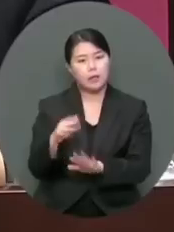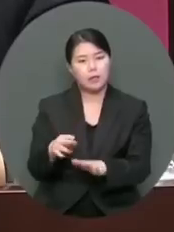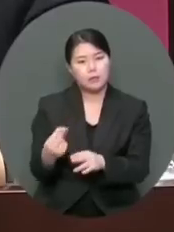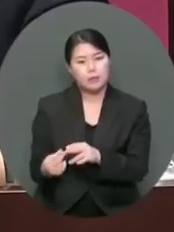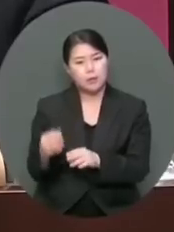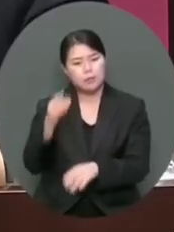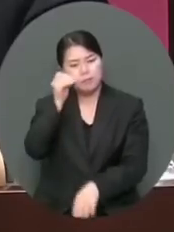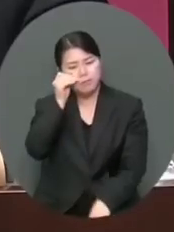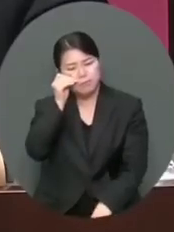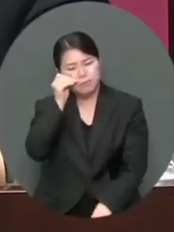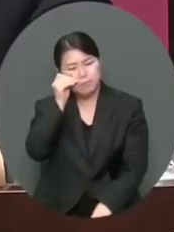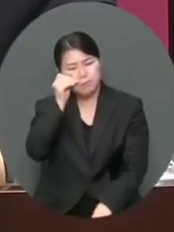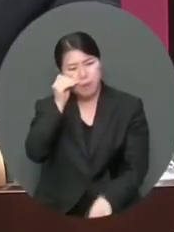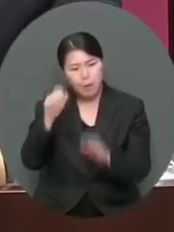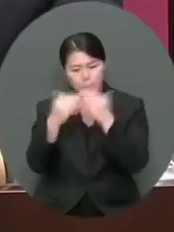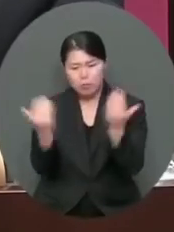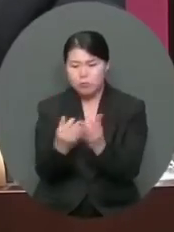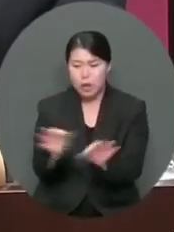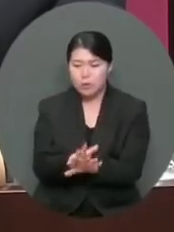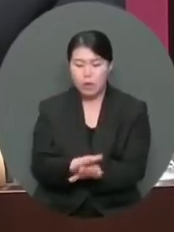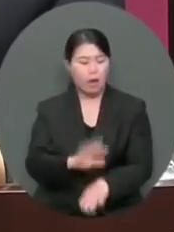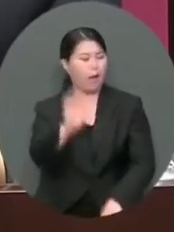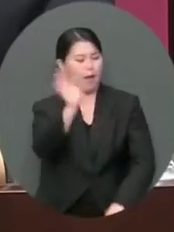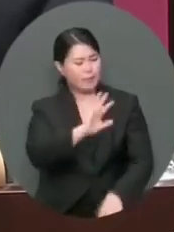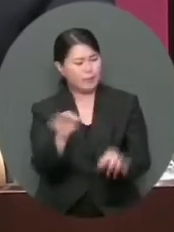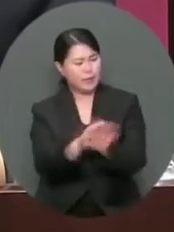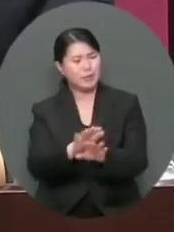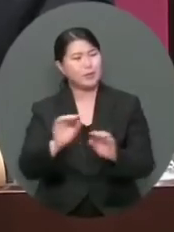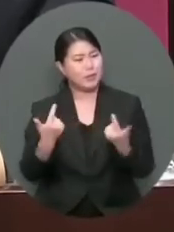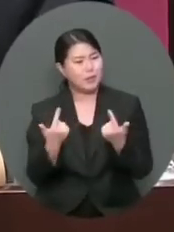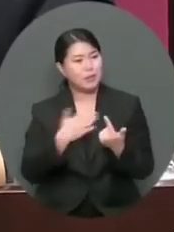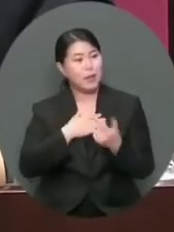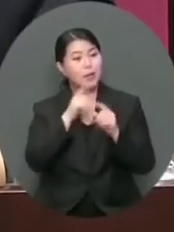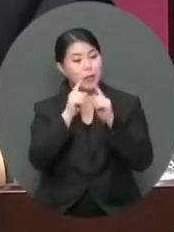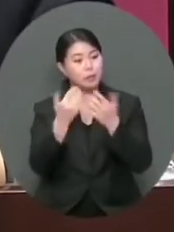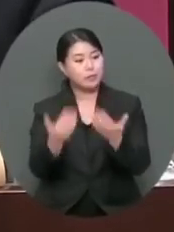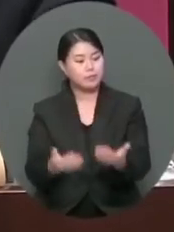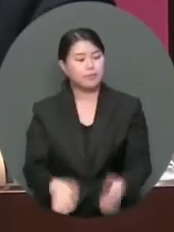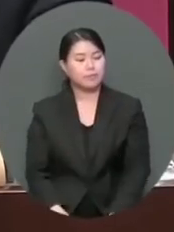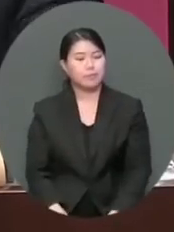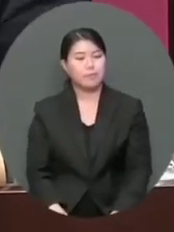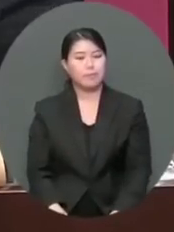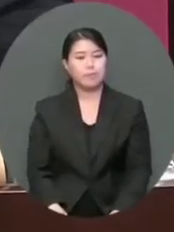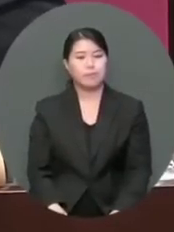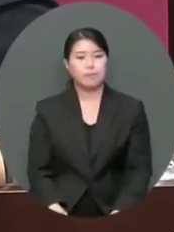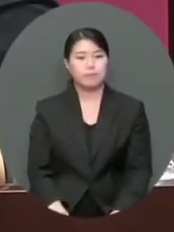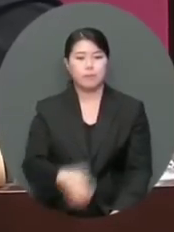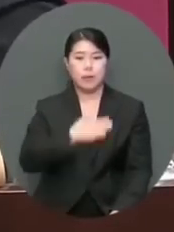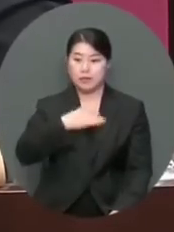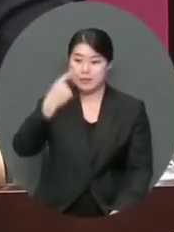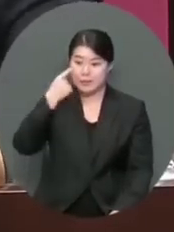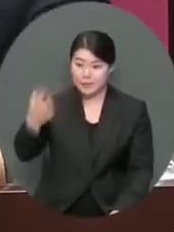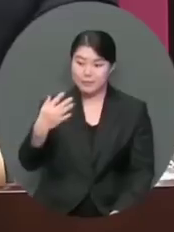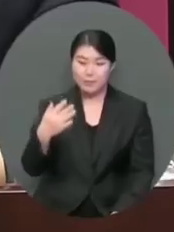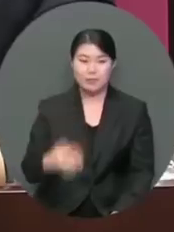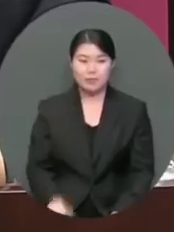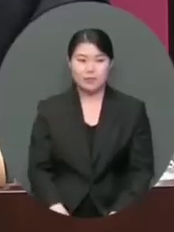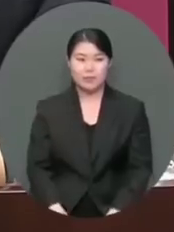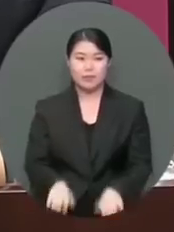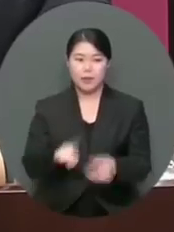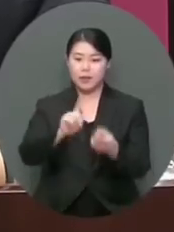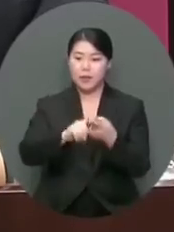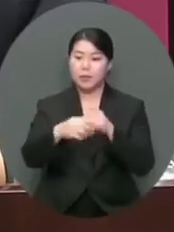사라지는 걸까요? 그렇죠. 아니, 사라지는 게 아니죠. 제가 답변을 드리겠습니다. 지금 아니, 제 질의를 계속 들으세요. 아, 그러니까 그